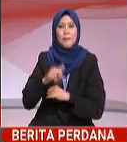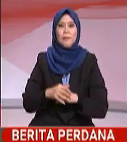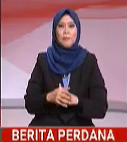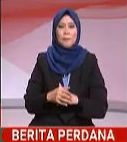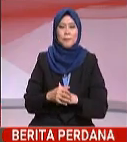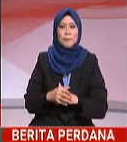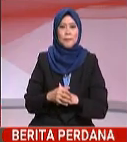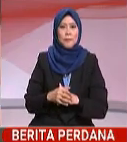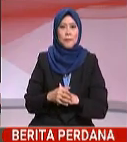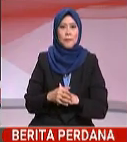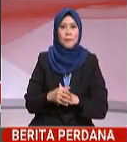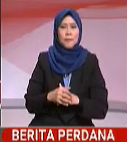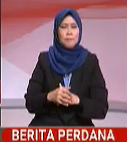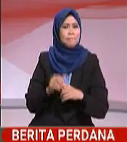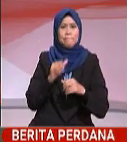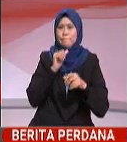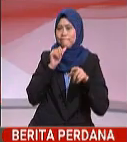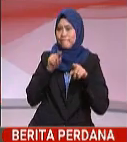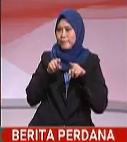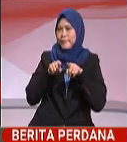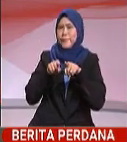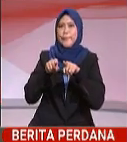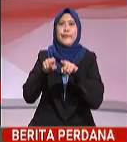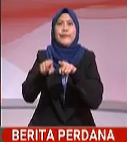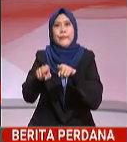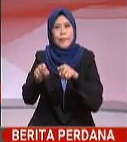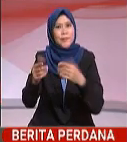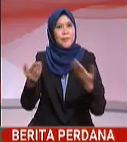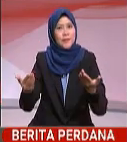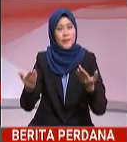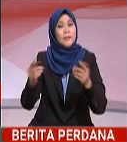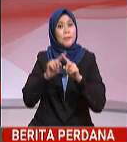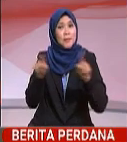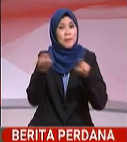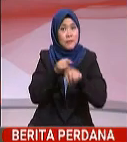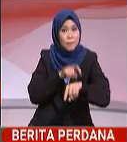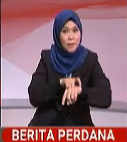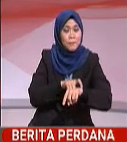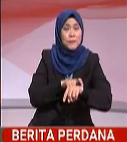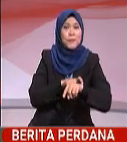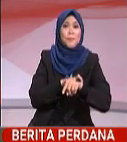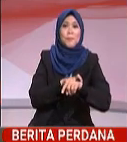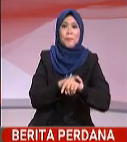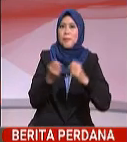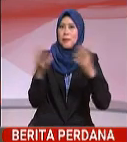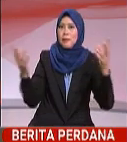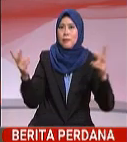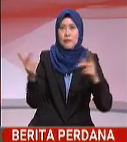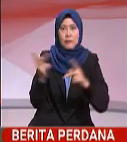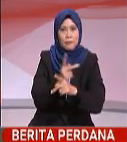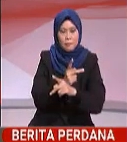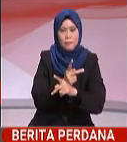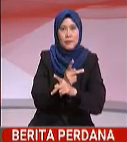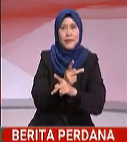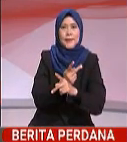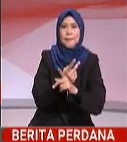itu tak seiring pun dengan wanita tu. Tapi dalam masa yang sama dah banyak kali kan.